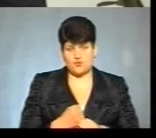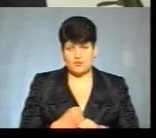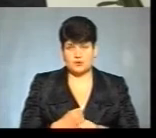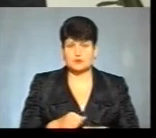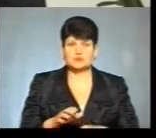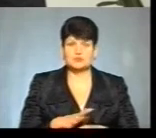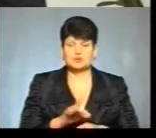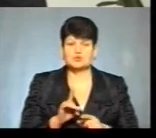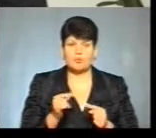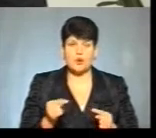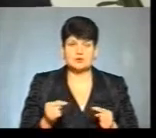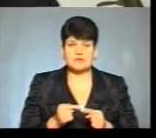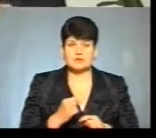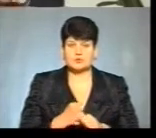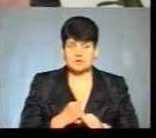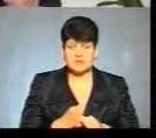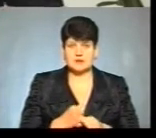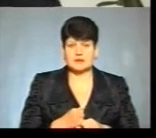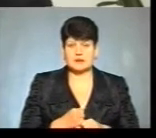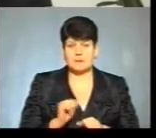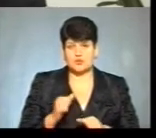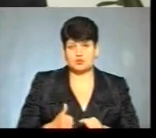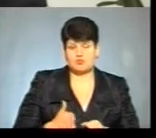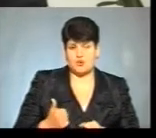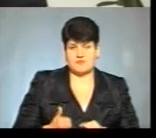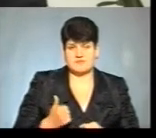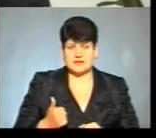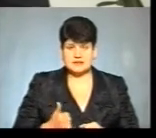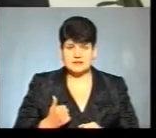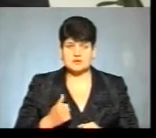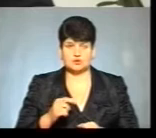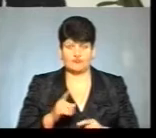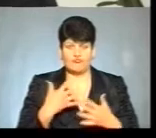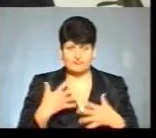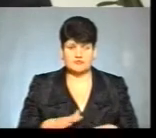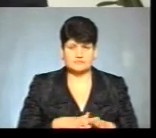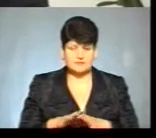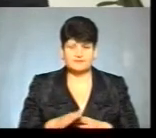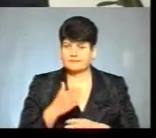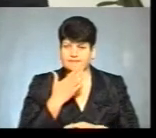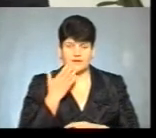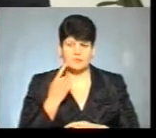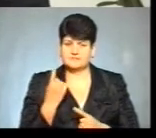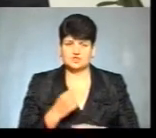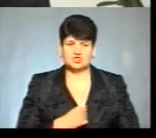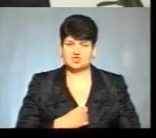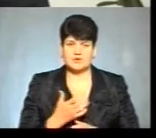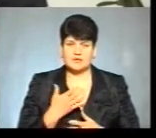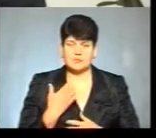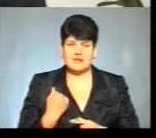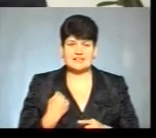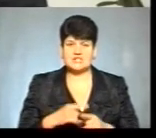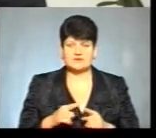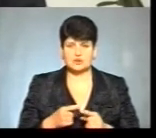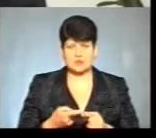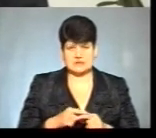що конкретно щось зроблено, я міг на сьогоднішній день похвалитися дійсно цей. Немає, на превеликий жаль, тому що не так швидко